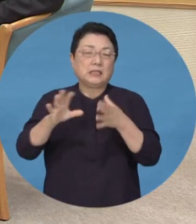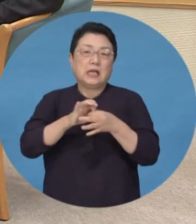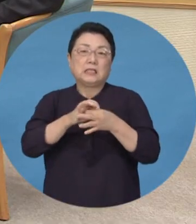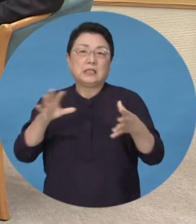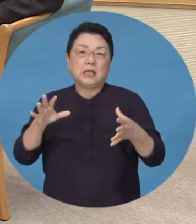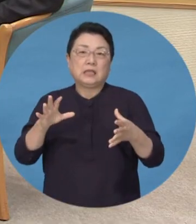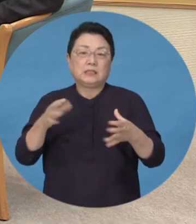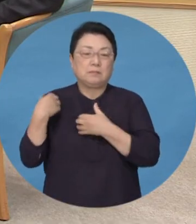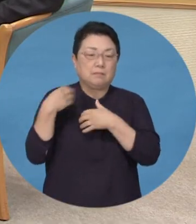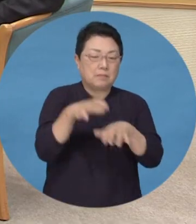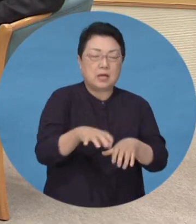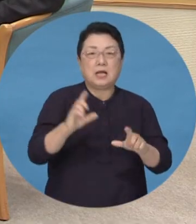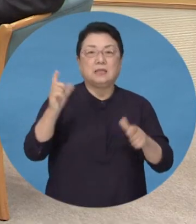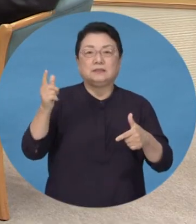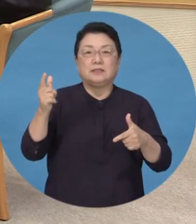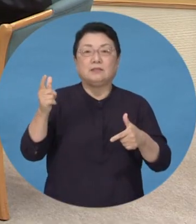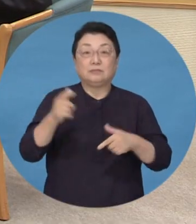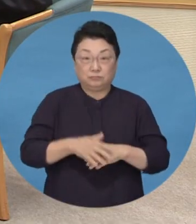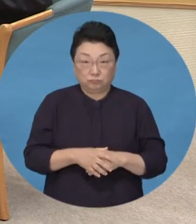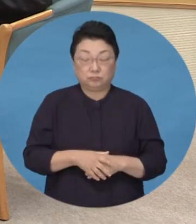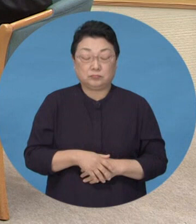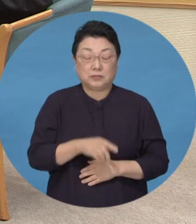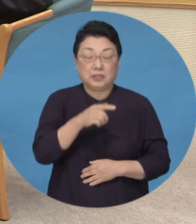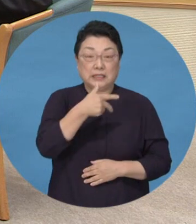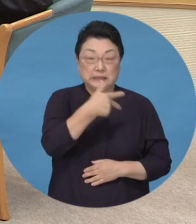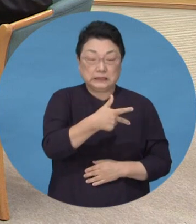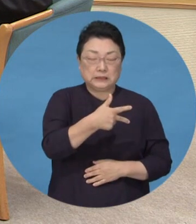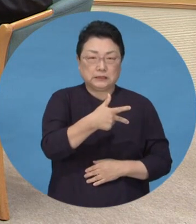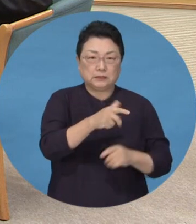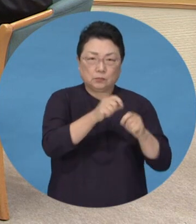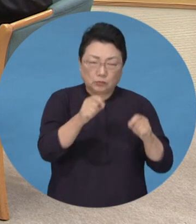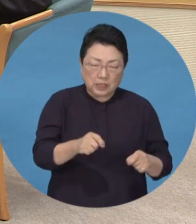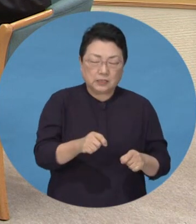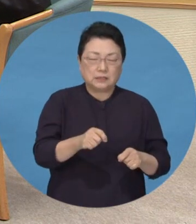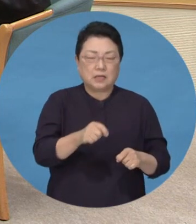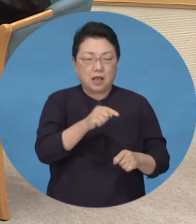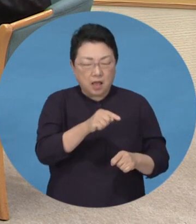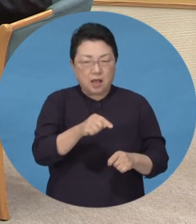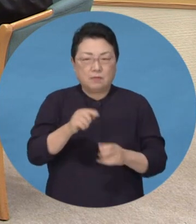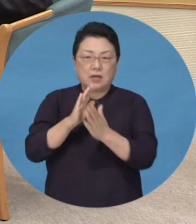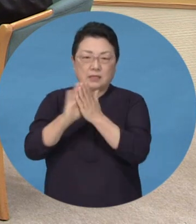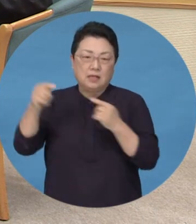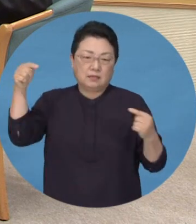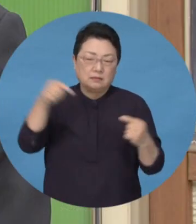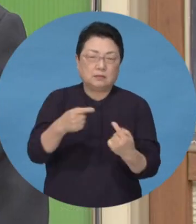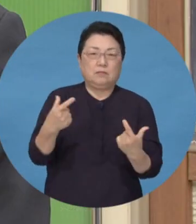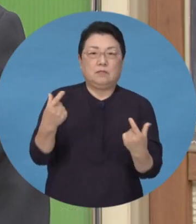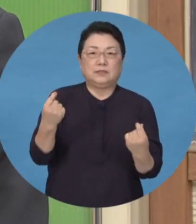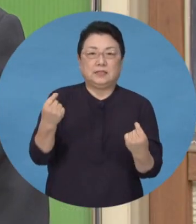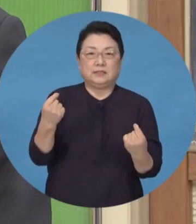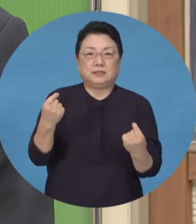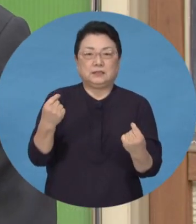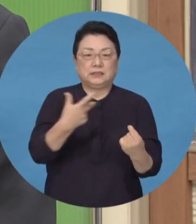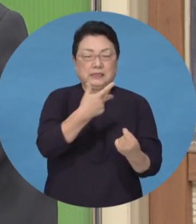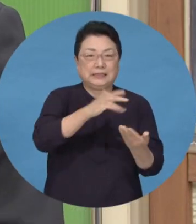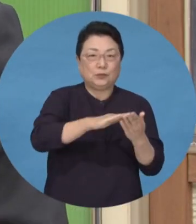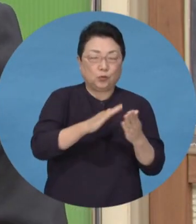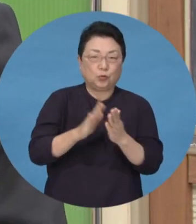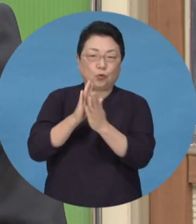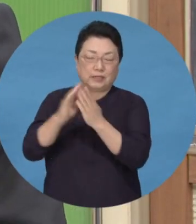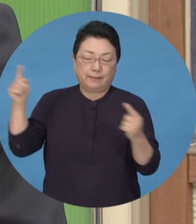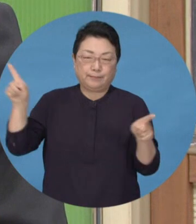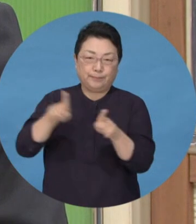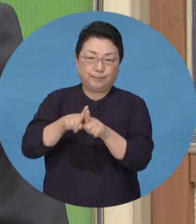言うんではなくて市の市町村の話でもこれは犬の話だと市長さんともパートナーとなっ